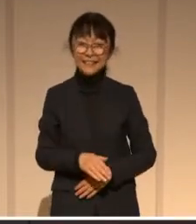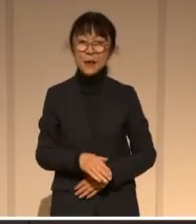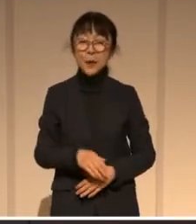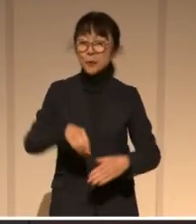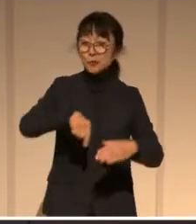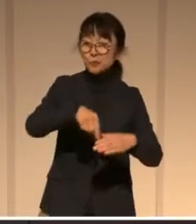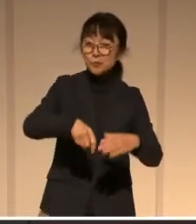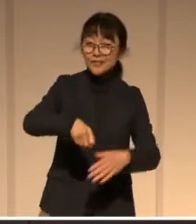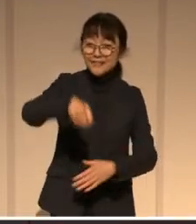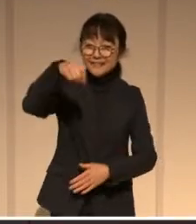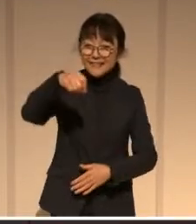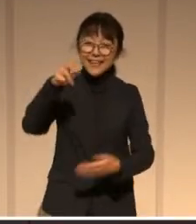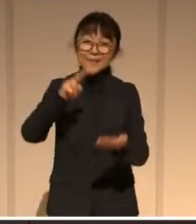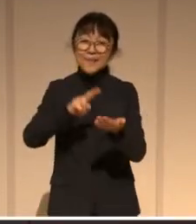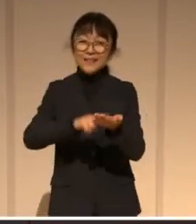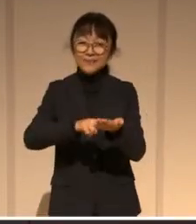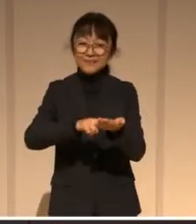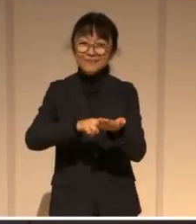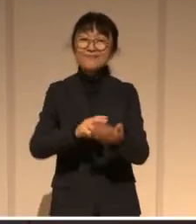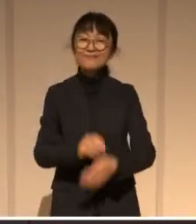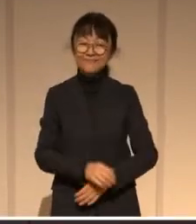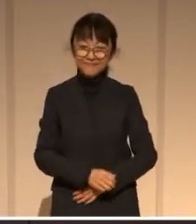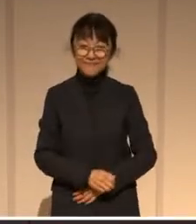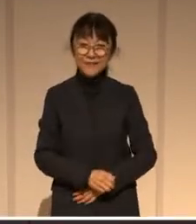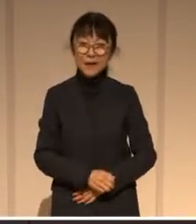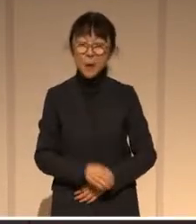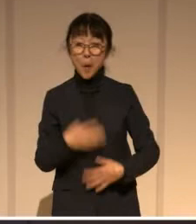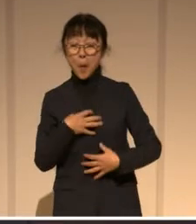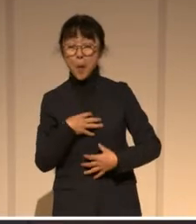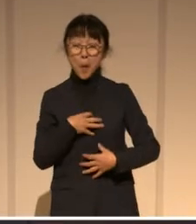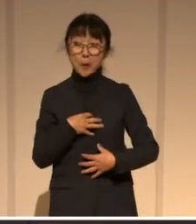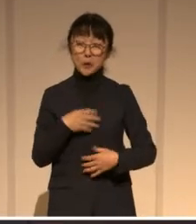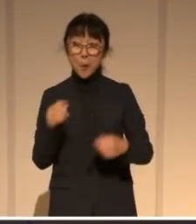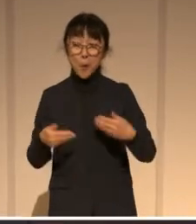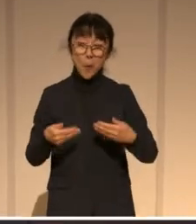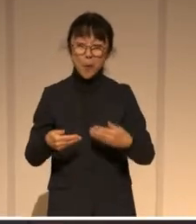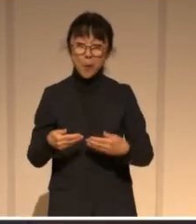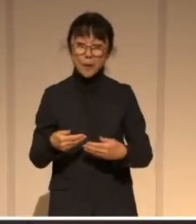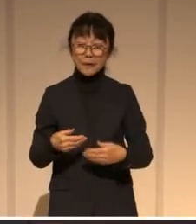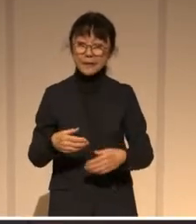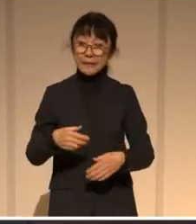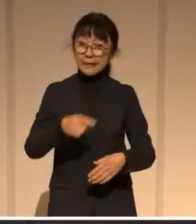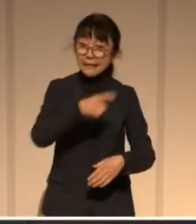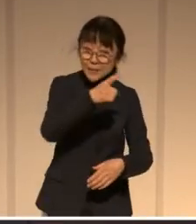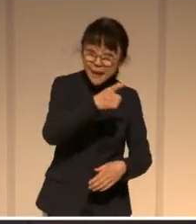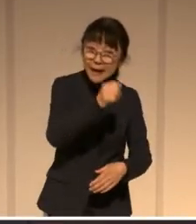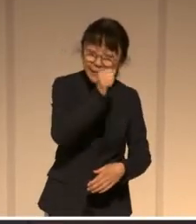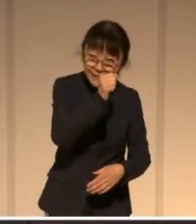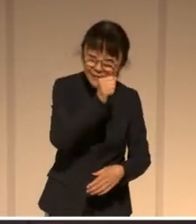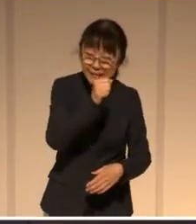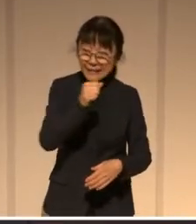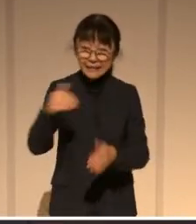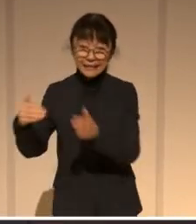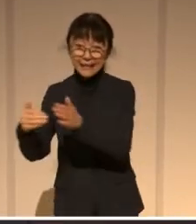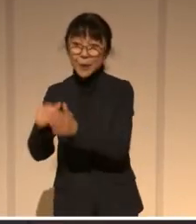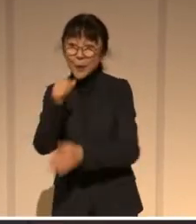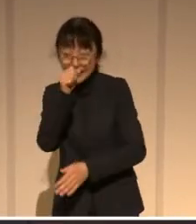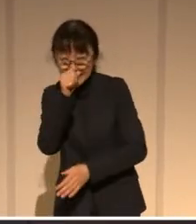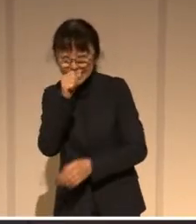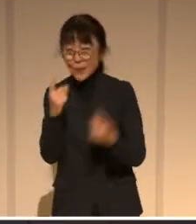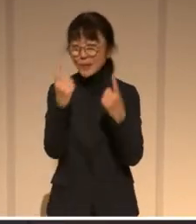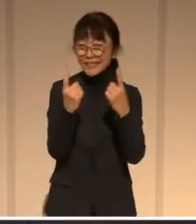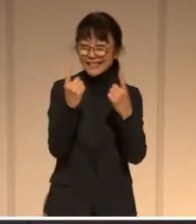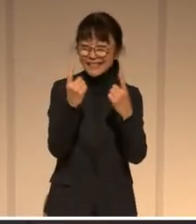キーさせていただきまーすコアどうですか最初よりも切ったあとのほうが感覚がねいつか見やすいなぁ